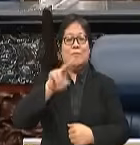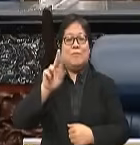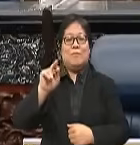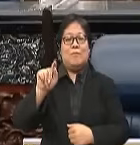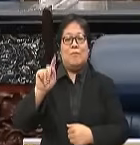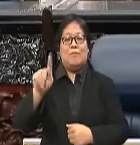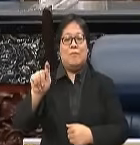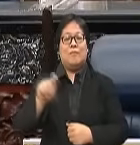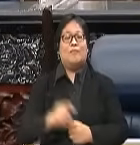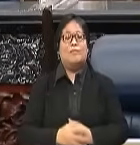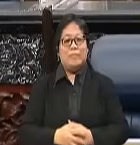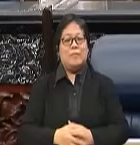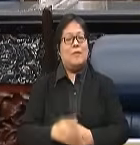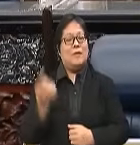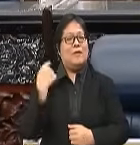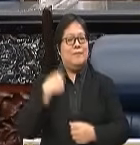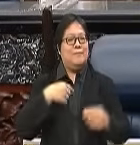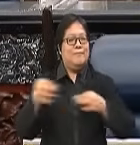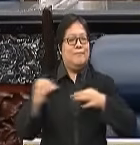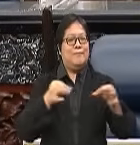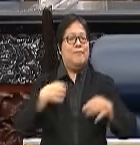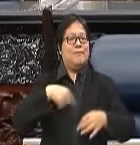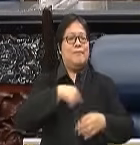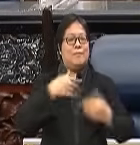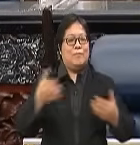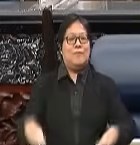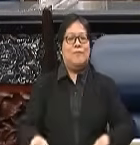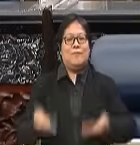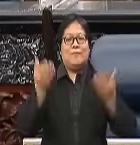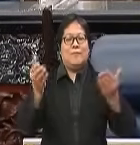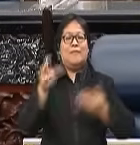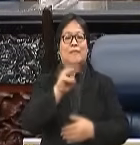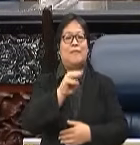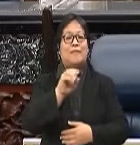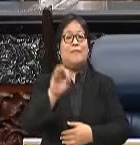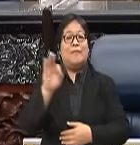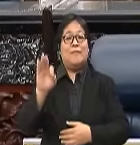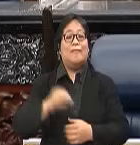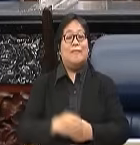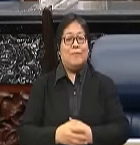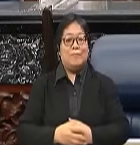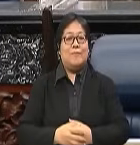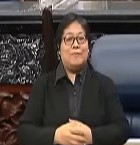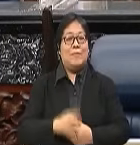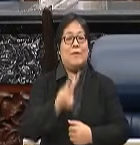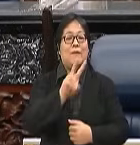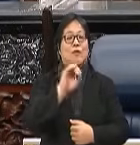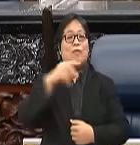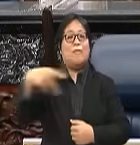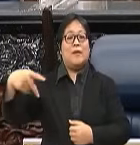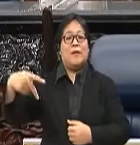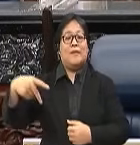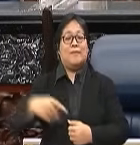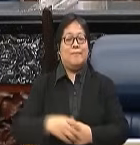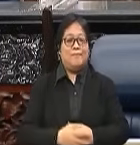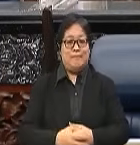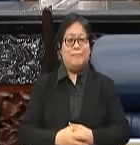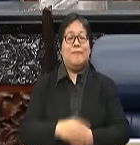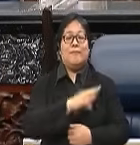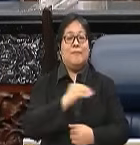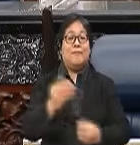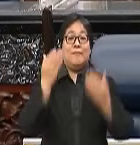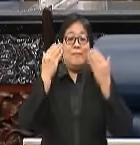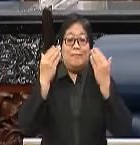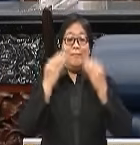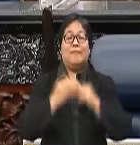Hai seperti Malaysia kata-kata dikit atuh angkat kepada kementerian keuangan untuk biopi version of rice dan